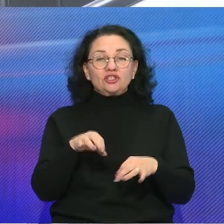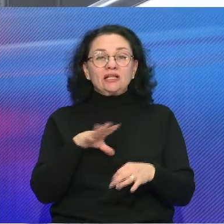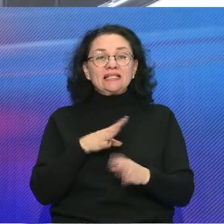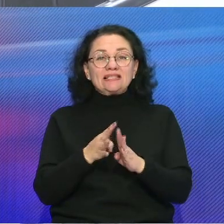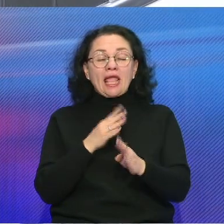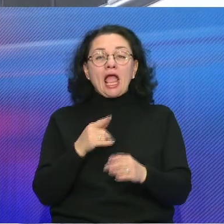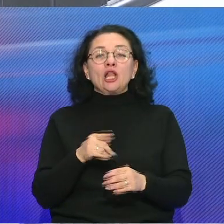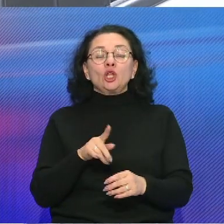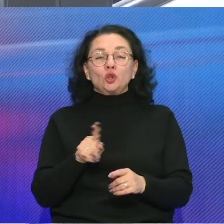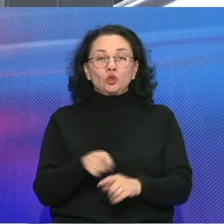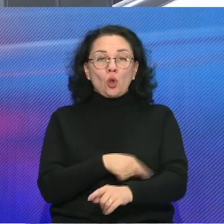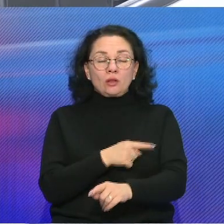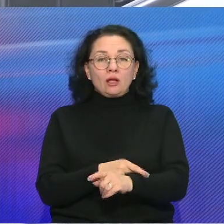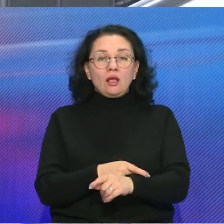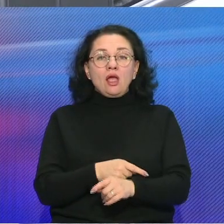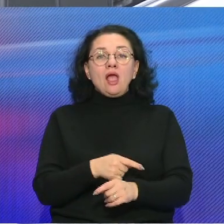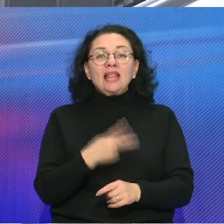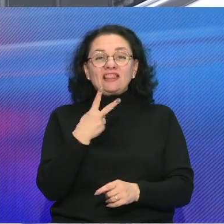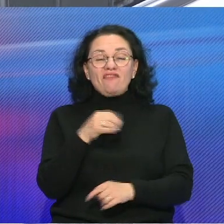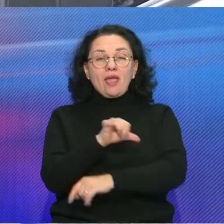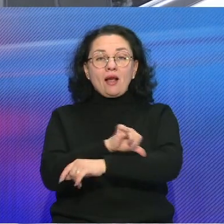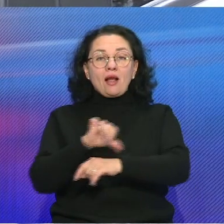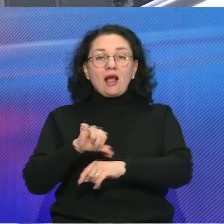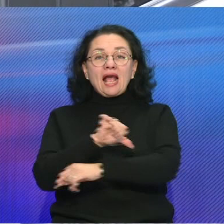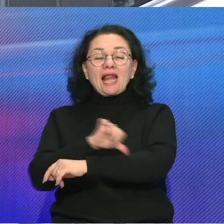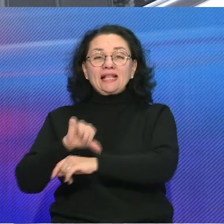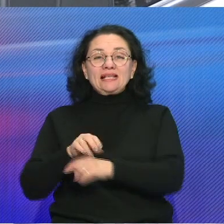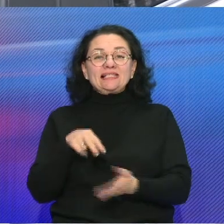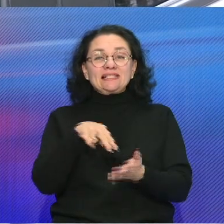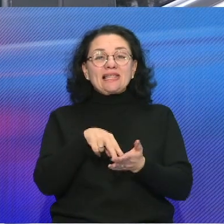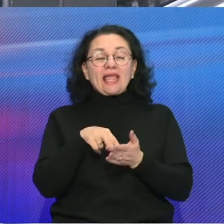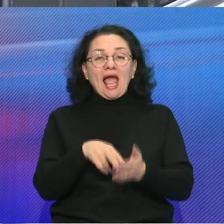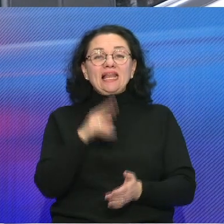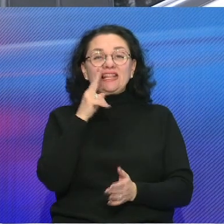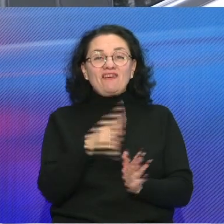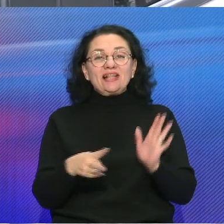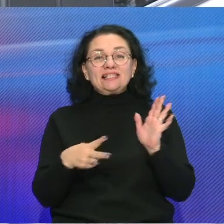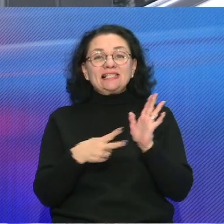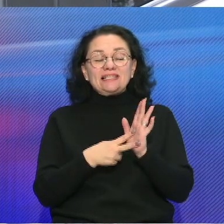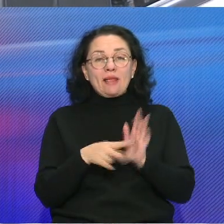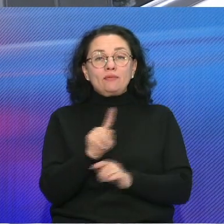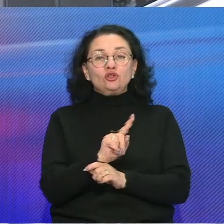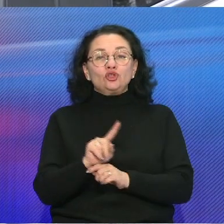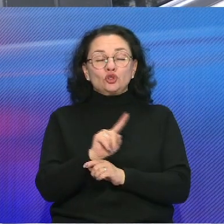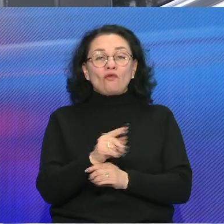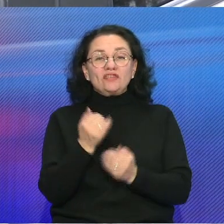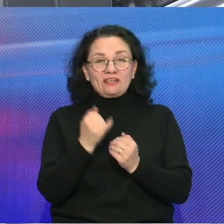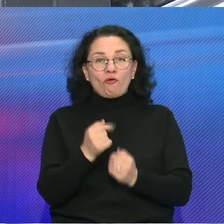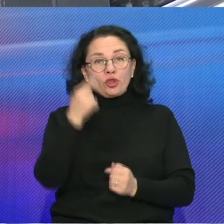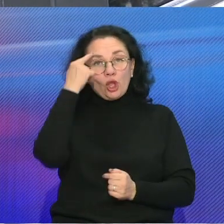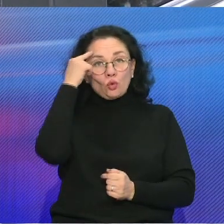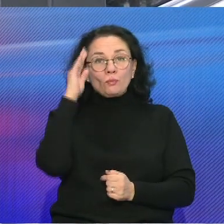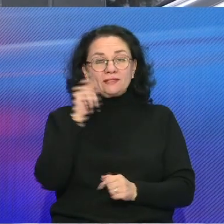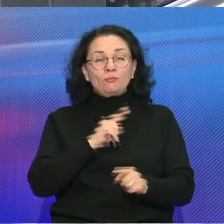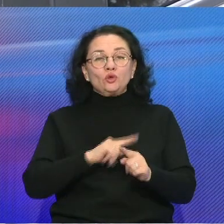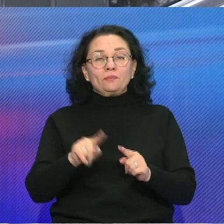недели назад 27 часов, две границы. Сегодня будет быстрее, думаете? Сегодня, ну, потому что нет машин вроде бы, как бы. Сегодня будет быстрее, может, до 10 часов